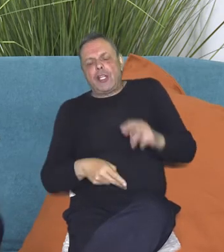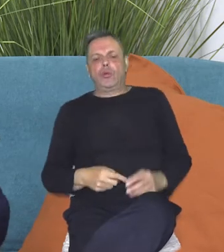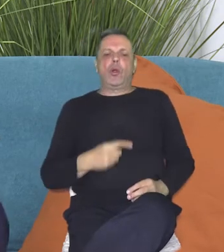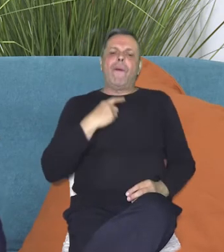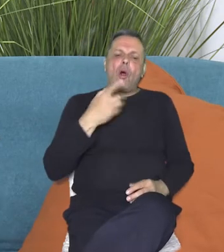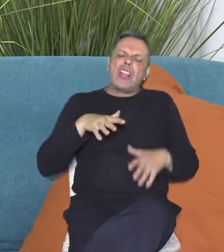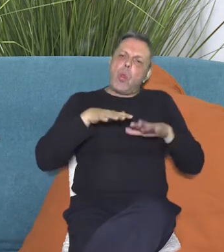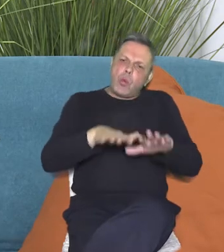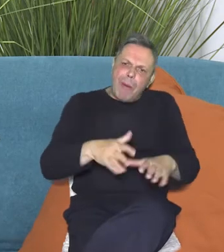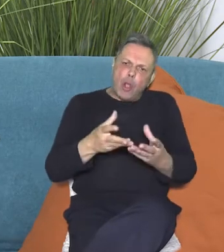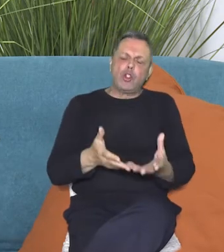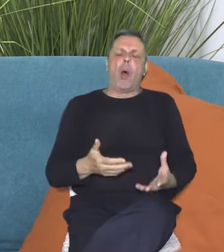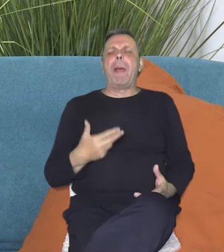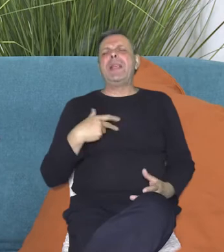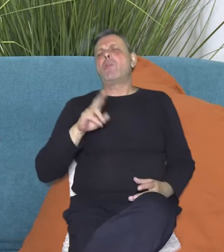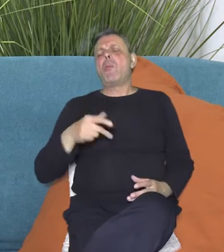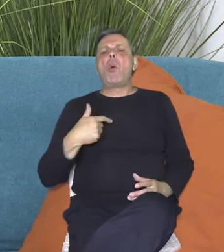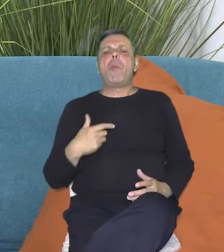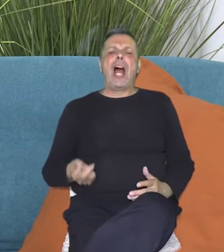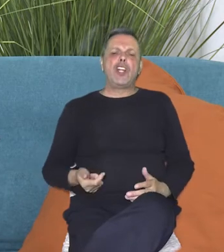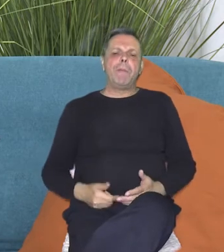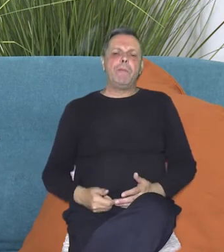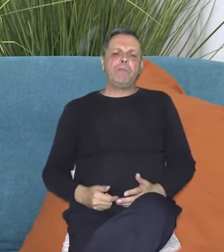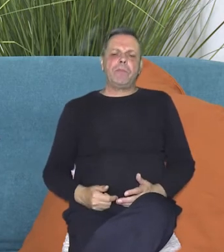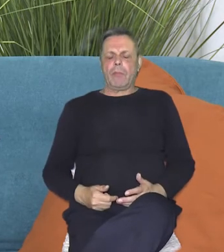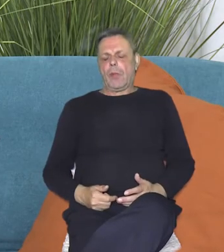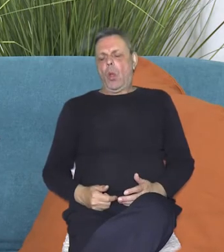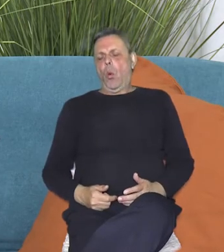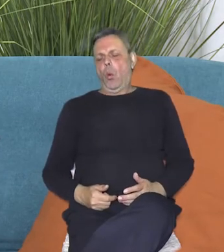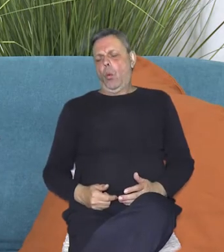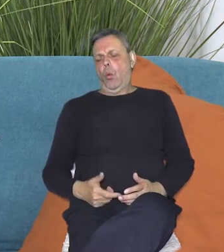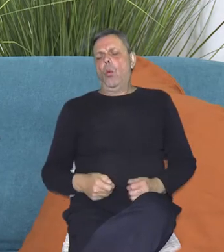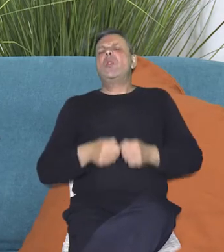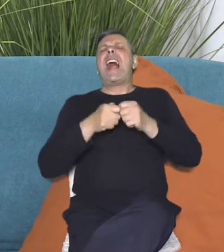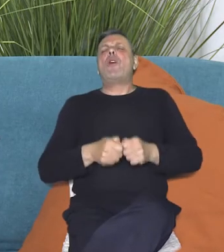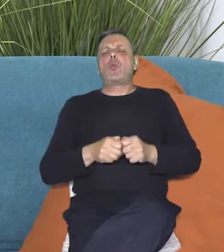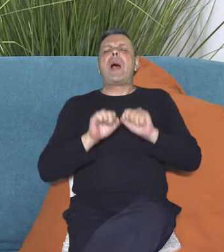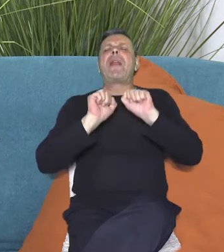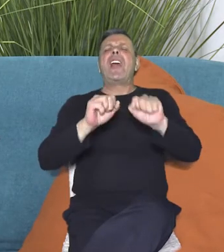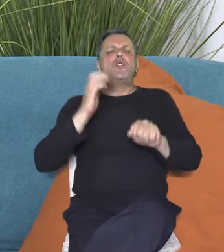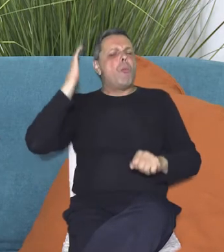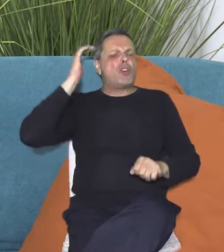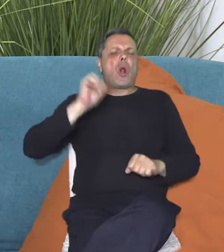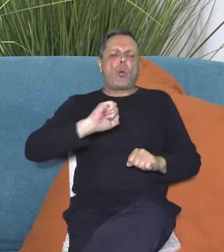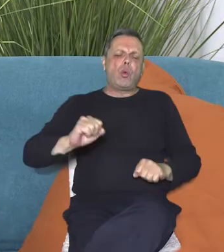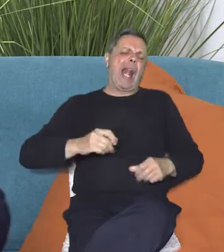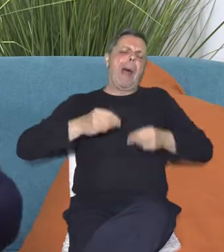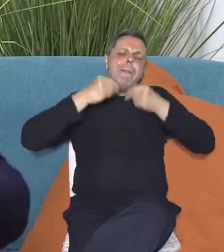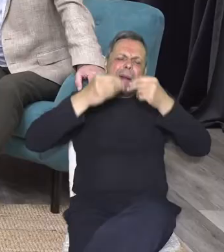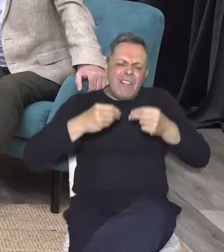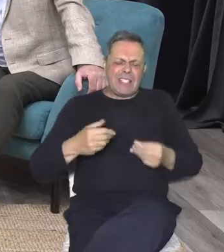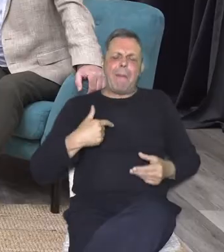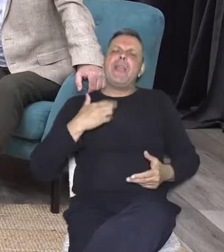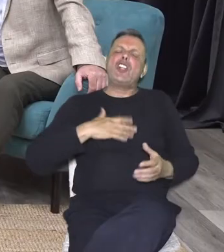spriječavati, govoriti ljudima o tome. Mi smo imali u ovom našem Hrvatskom društvu za prevenciju moždanog udara silne tribine, par knjiga smo o tom napisali.